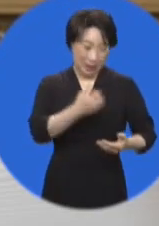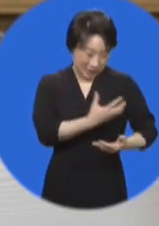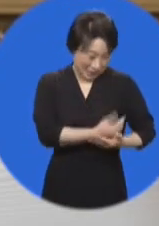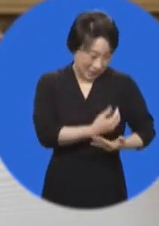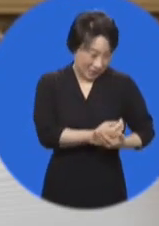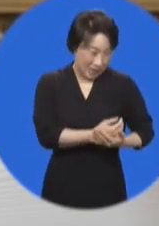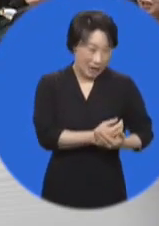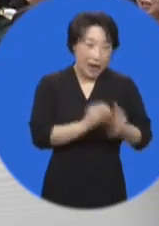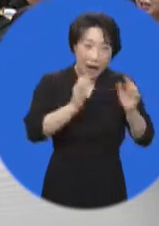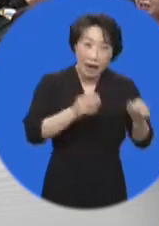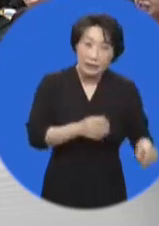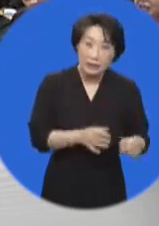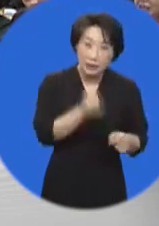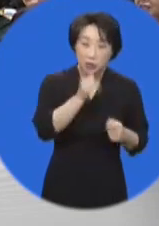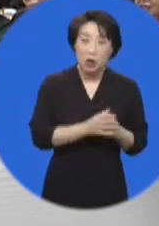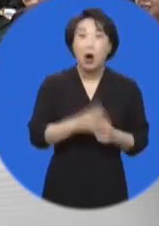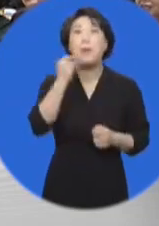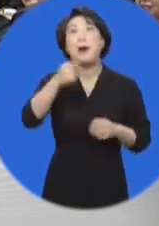어디가 있을까?